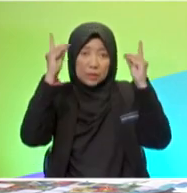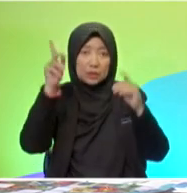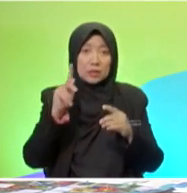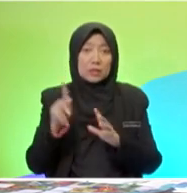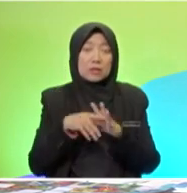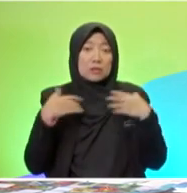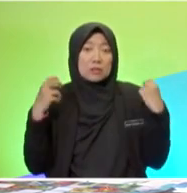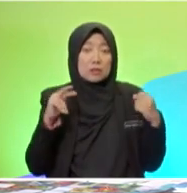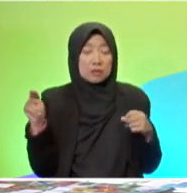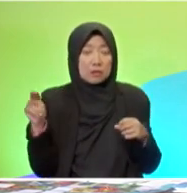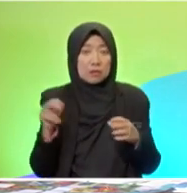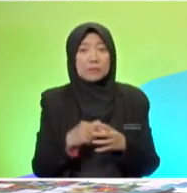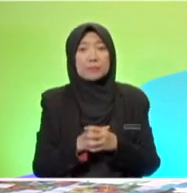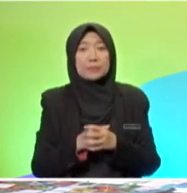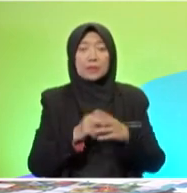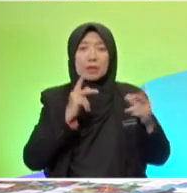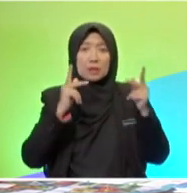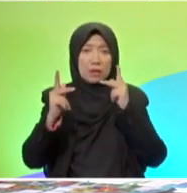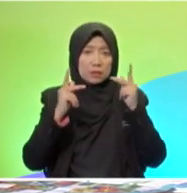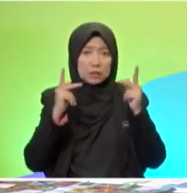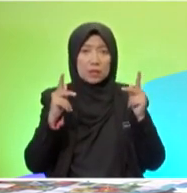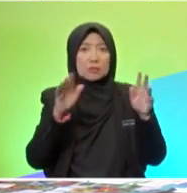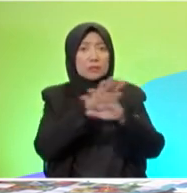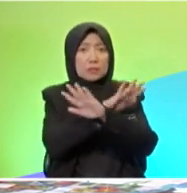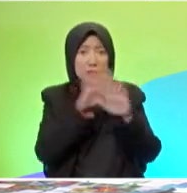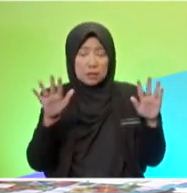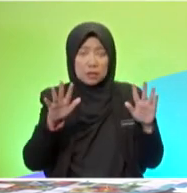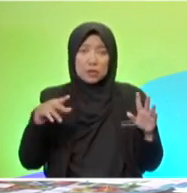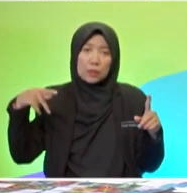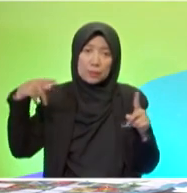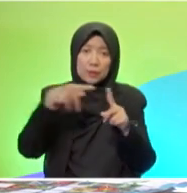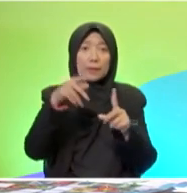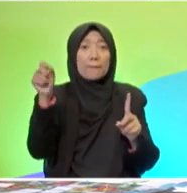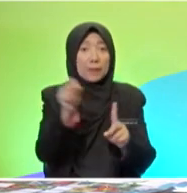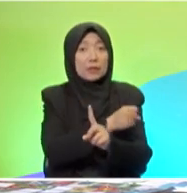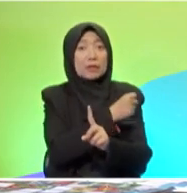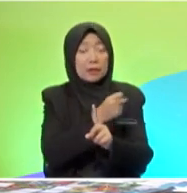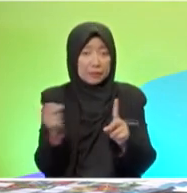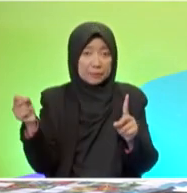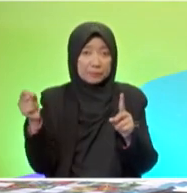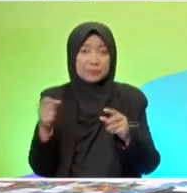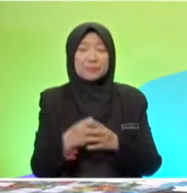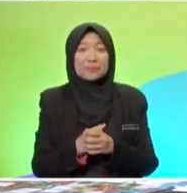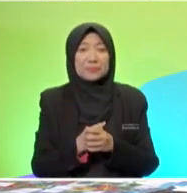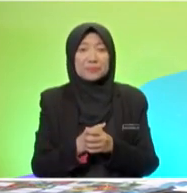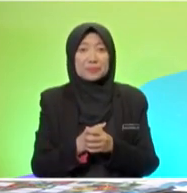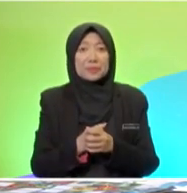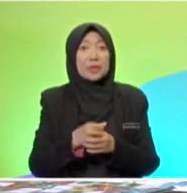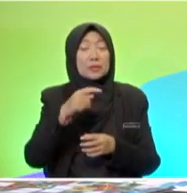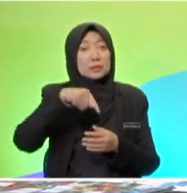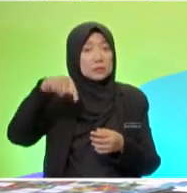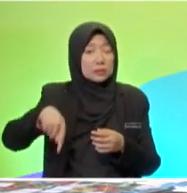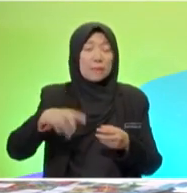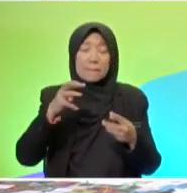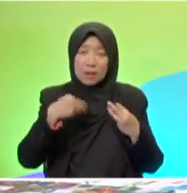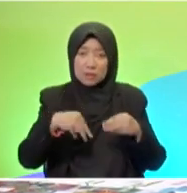ini ialah Katakan tidak kepada kendaraan dan di studio kita ada kawan-kawan saya di dalam kalian Dimanakah